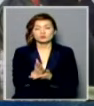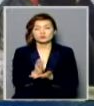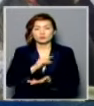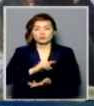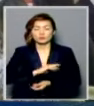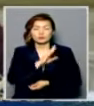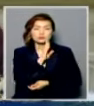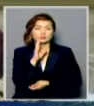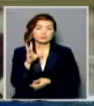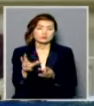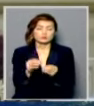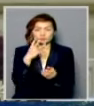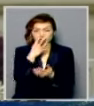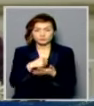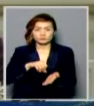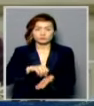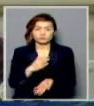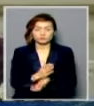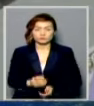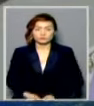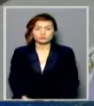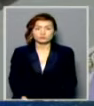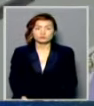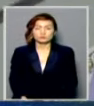жүрген қыз-келіншектер өз өнерлерін ортаға салды.